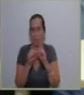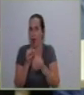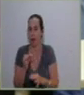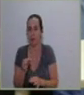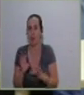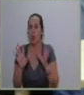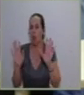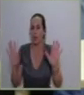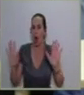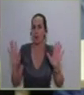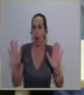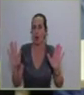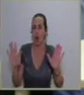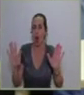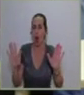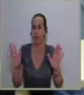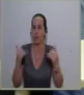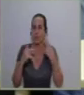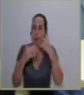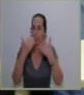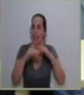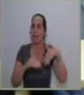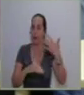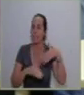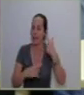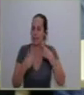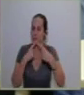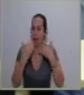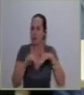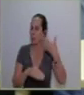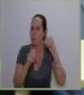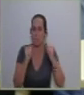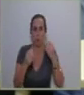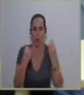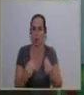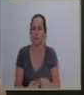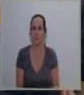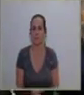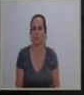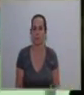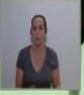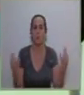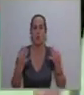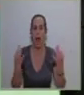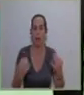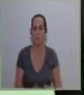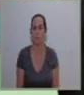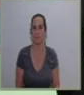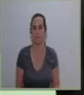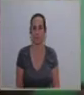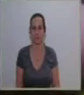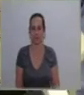אפילו. טוב, טוב, טוב, טוב, חכו לראות את הקטע הבא, ואז נדבר. יאללה, הקטע הבא אוקיי. בטוח טוב, אני אין ספק. שלם.